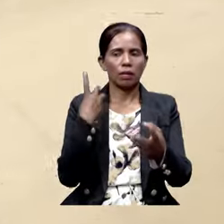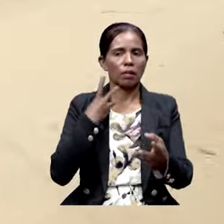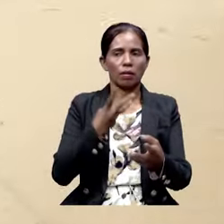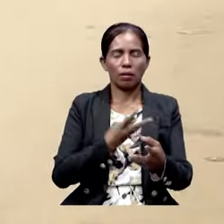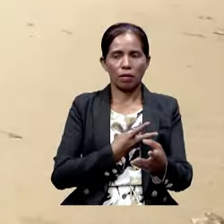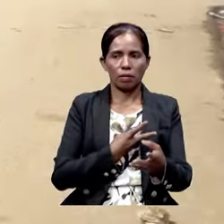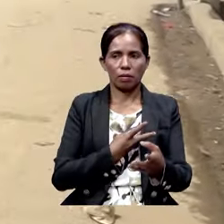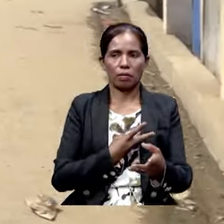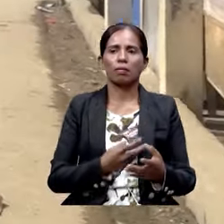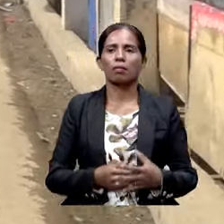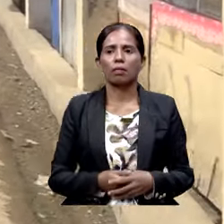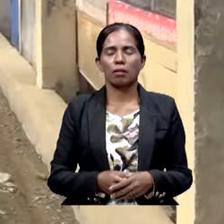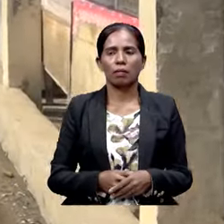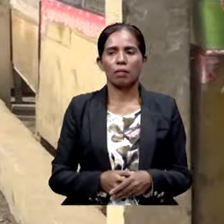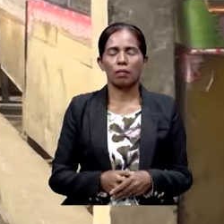aminnya be